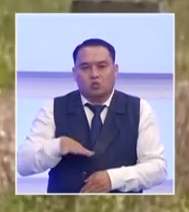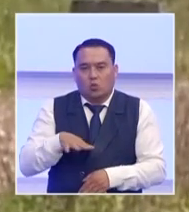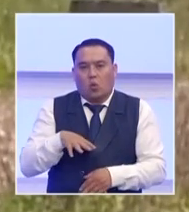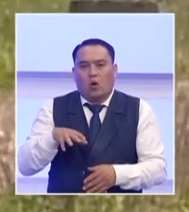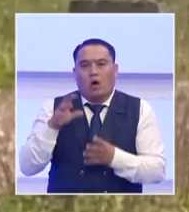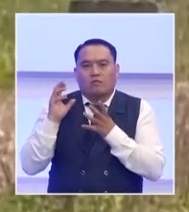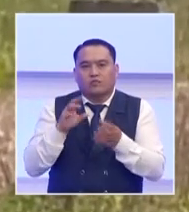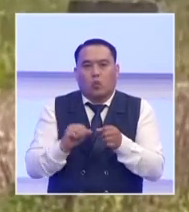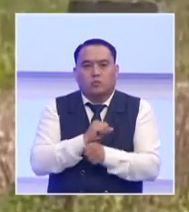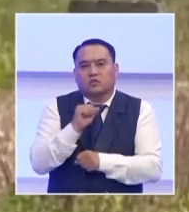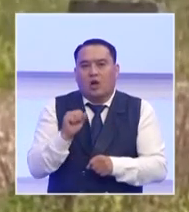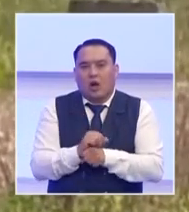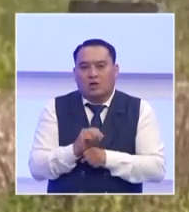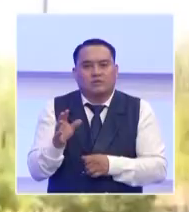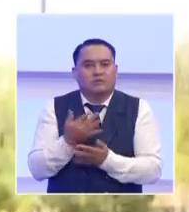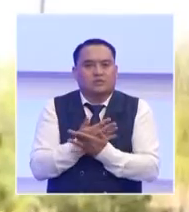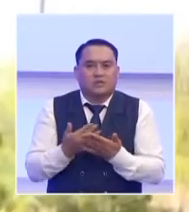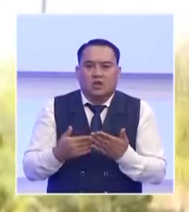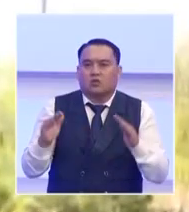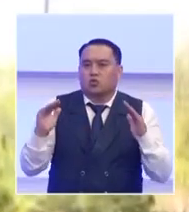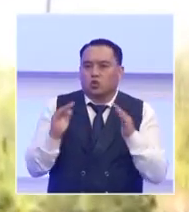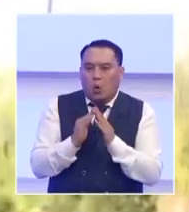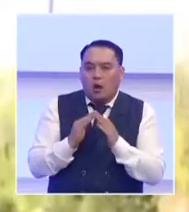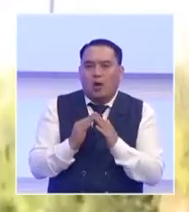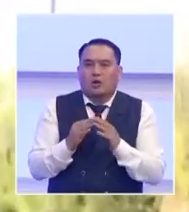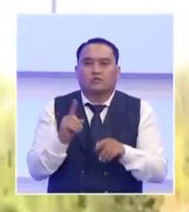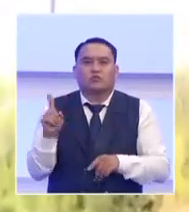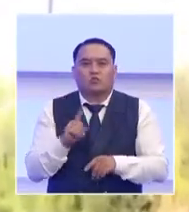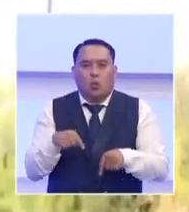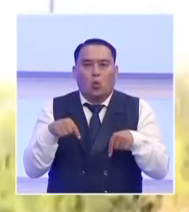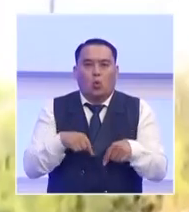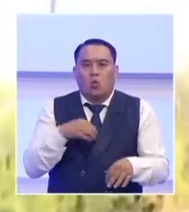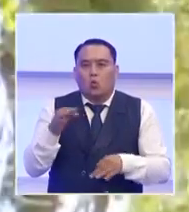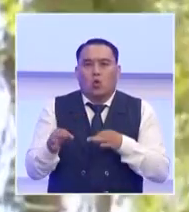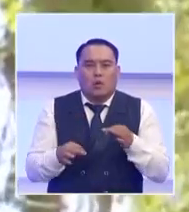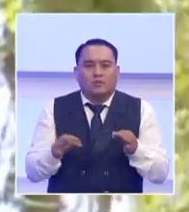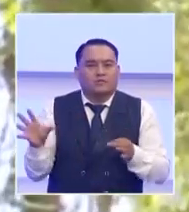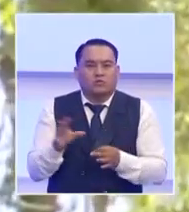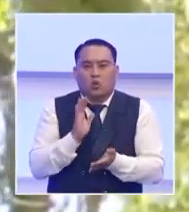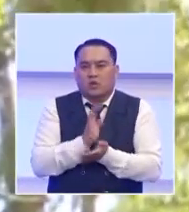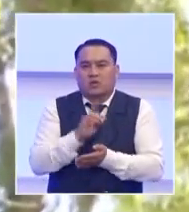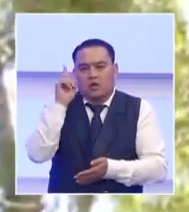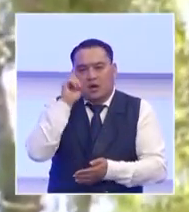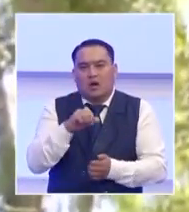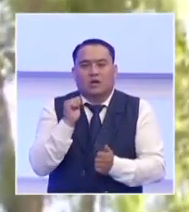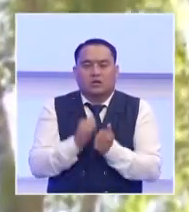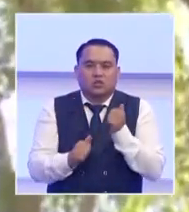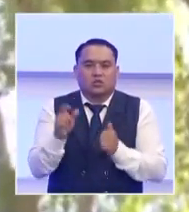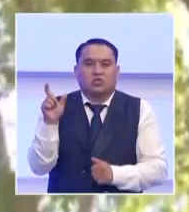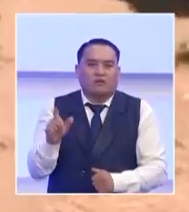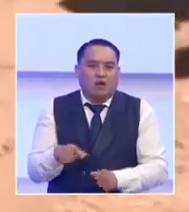автобусные остановки автостоянки жилые дома о том что здесь кругом радиактивные пятна знает каждый местный житель